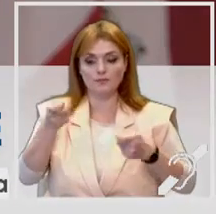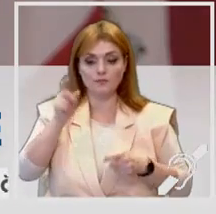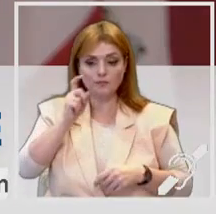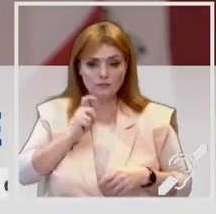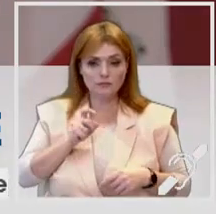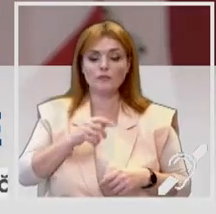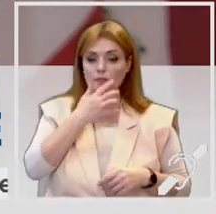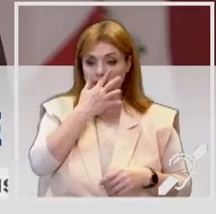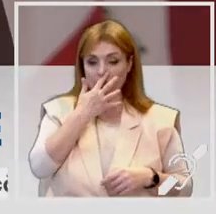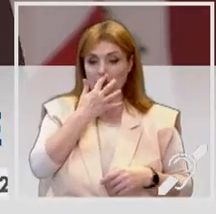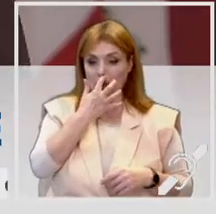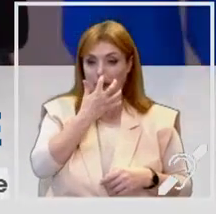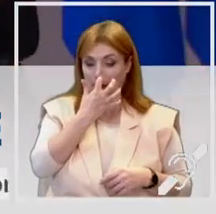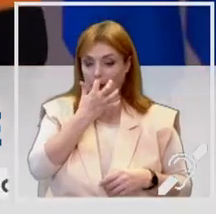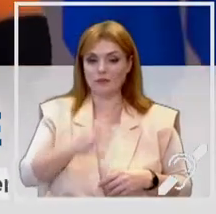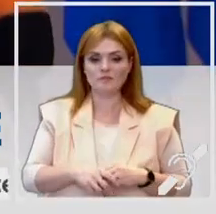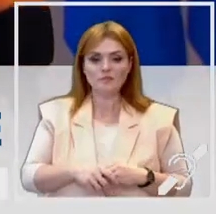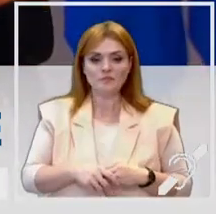atât Ucraina cât și Uniunea Europeană.